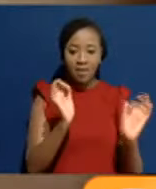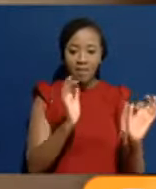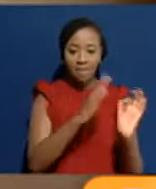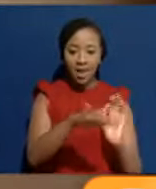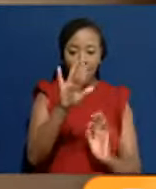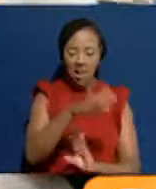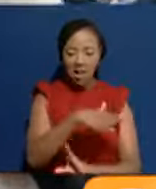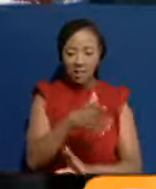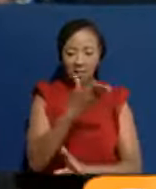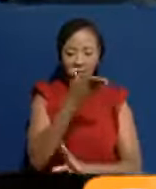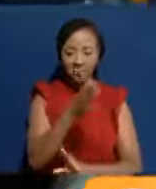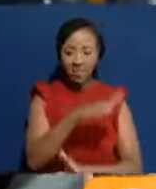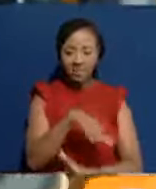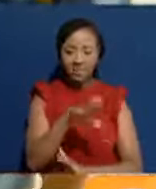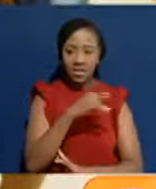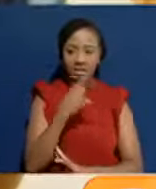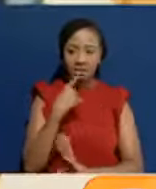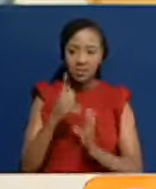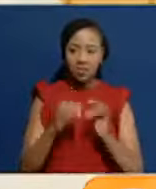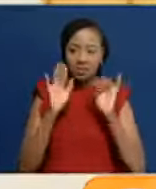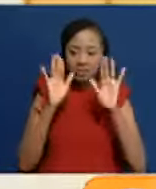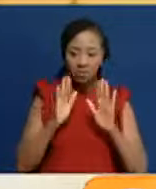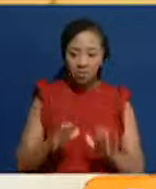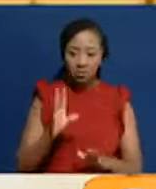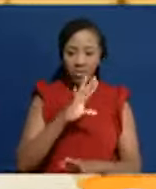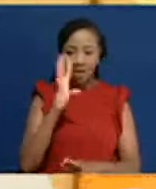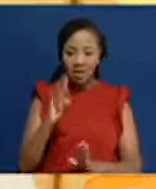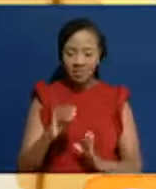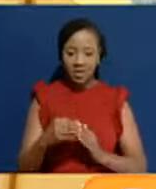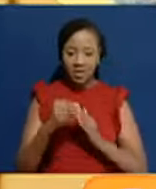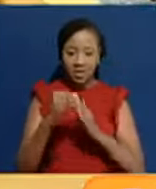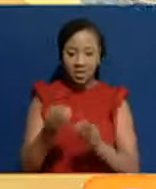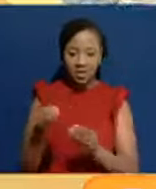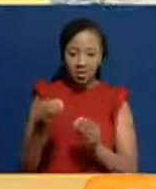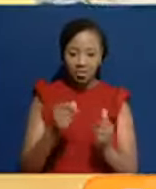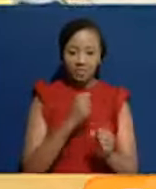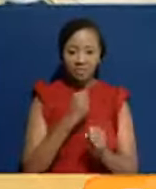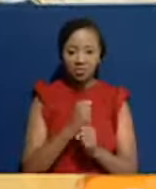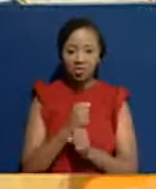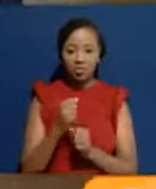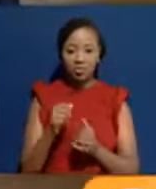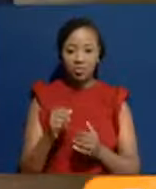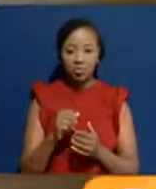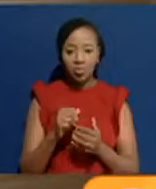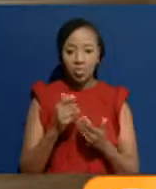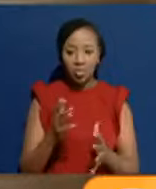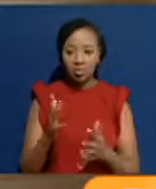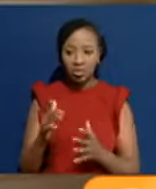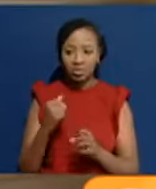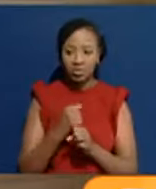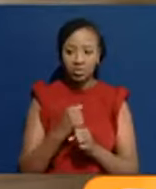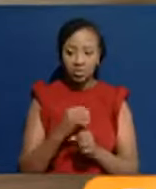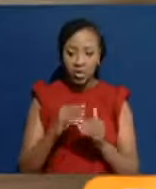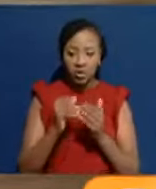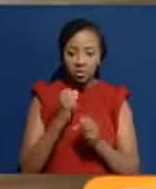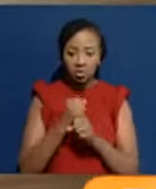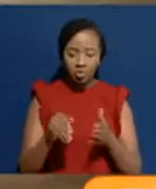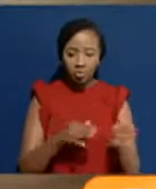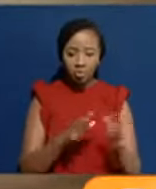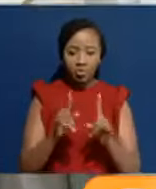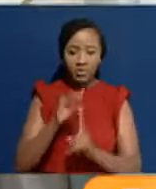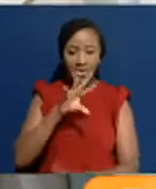ambapo alidokeza umuhimu wa viongozi wa bara la Afrika kukabiliana na ukosefu wa ajira na umaskini. Rais amesema bara la Afrika linastahili